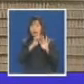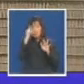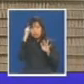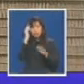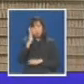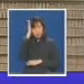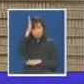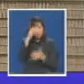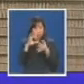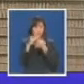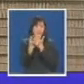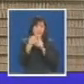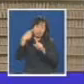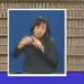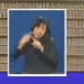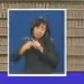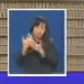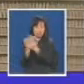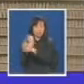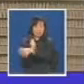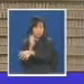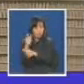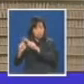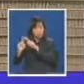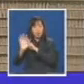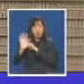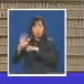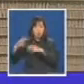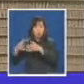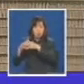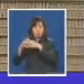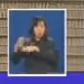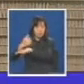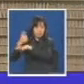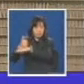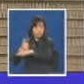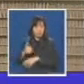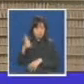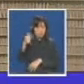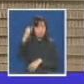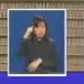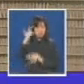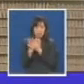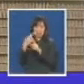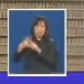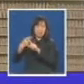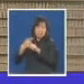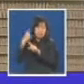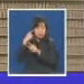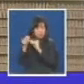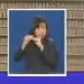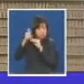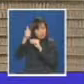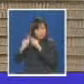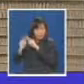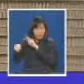งินเดือนค่าตอบแทนของฝ่ายการเมืองทั้งหมดจะมีทางทำได้ไหมครับว่าอย่าให้ฝ่ายการเมืองเนี่ยต้องมาพิจารณาเป็นกระบวนการซึ่งจะเป็นเชื่อมโย